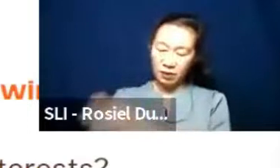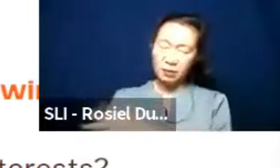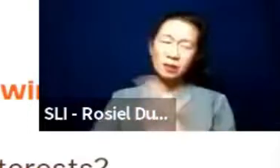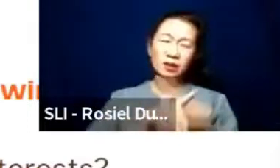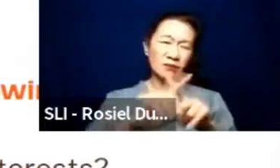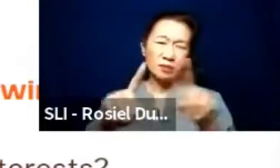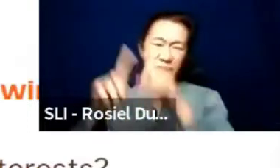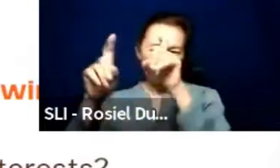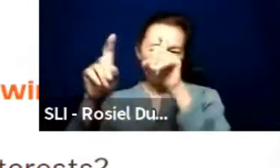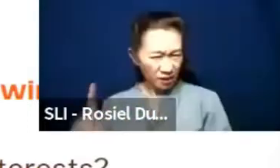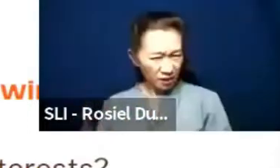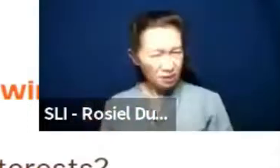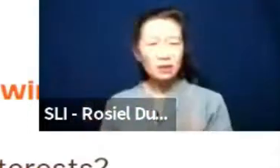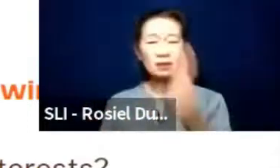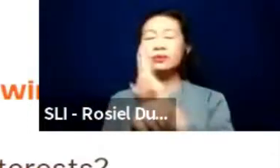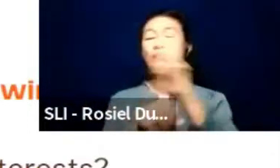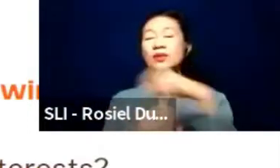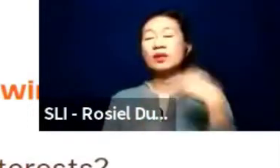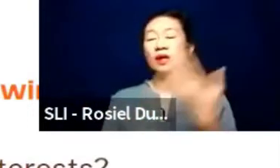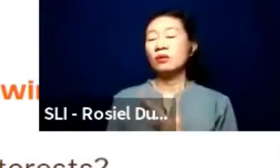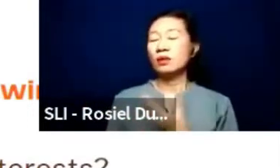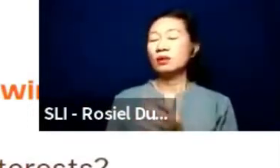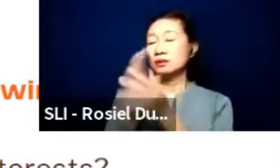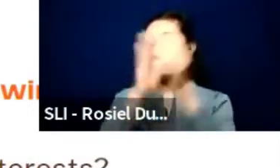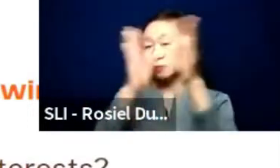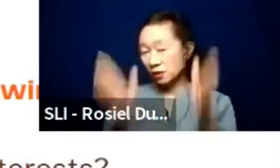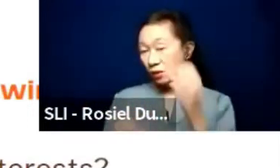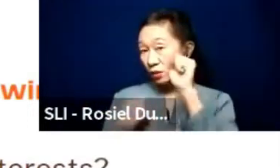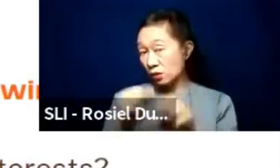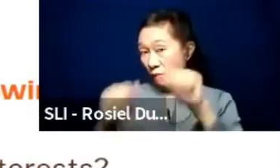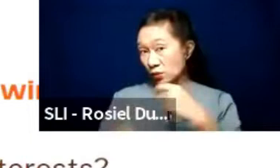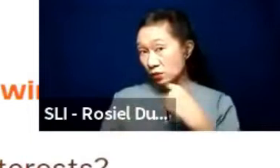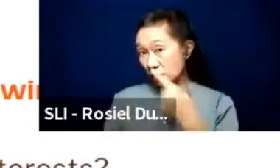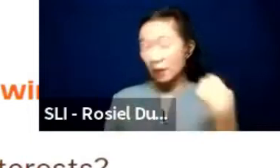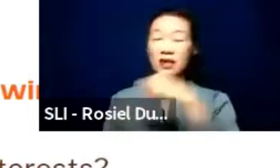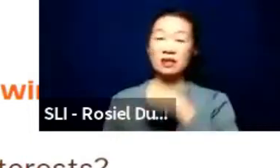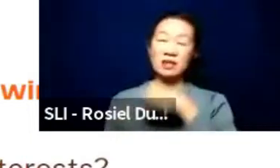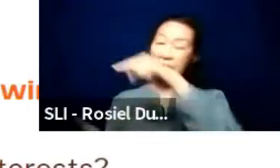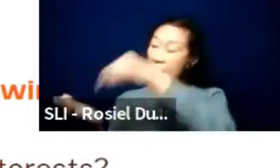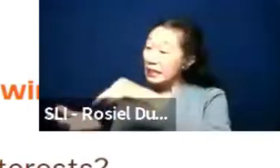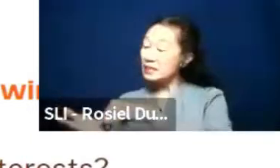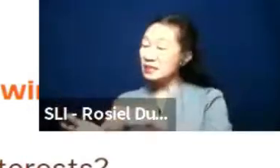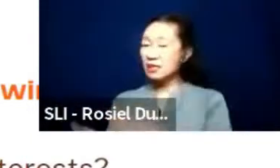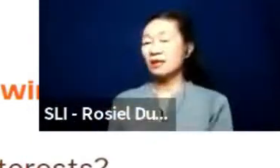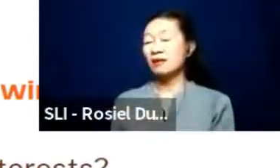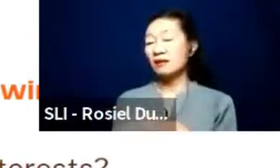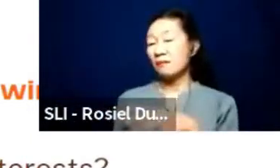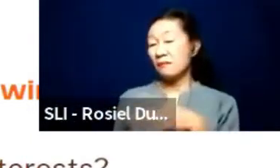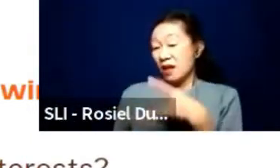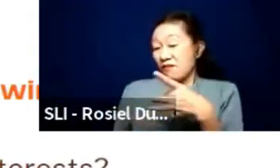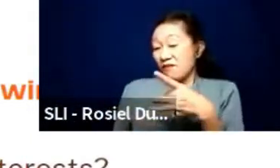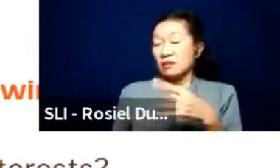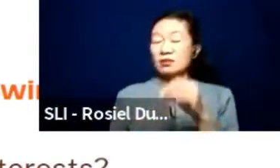ibang tests na ginagamit yung ating mga specialists para masabi sa atin na ito yung preference or ito